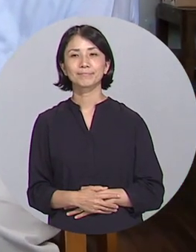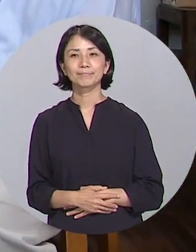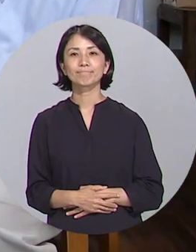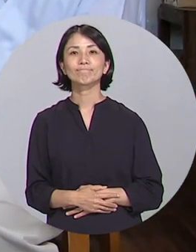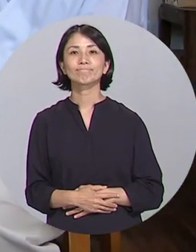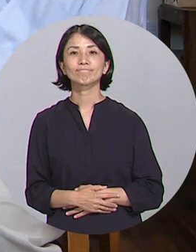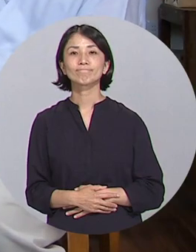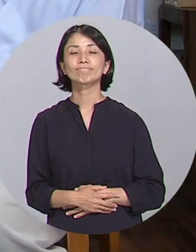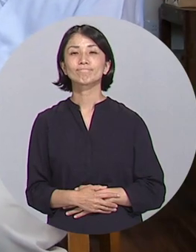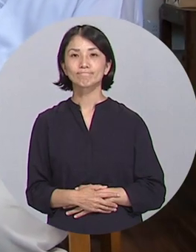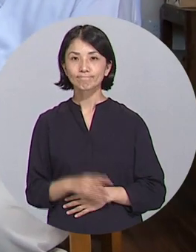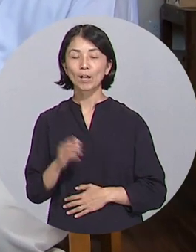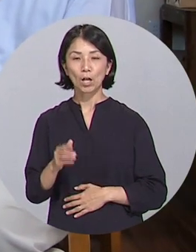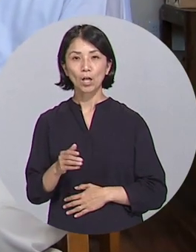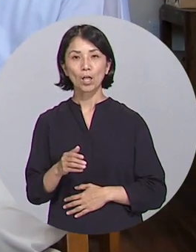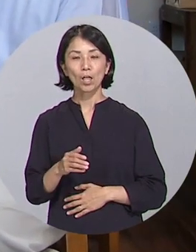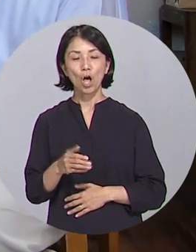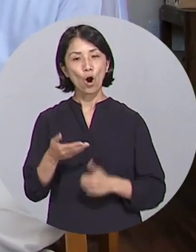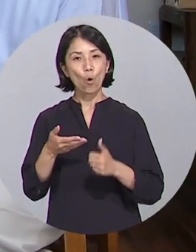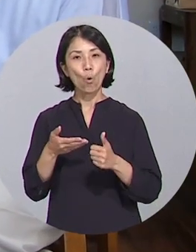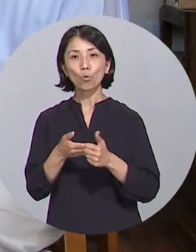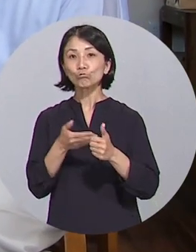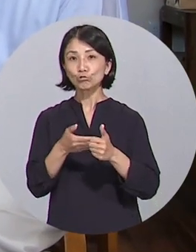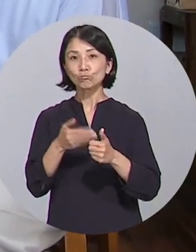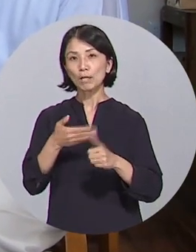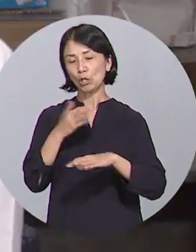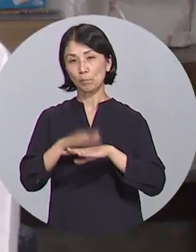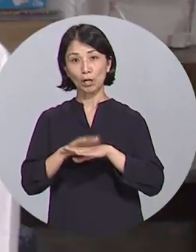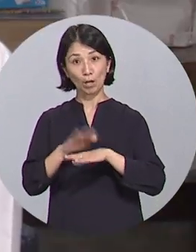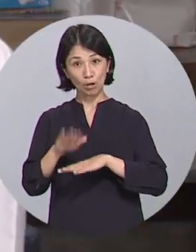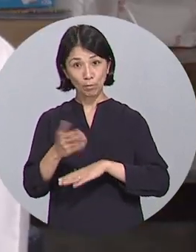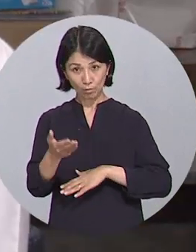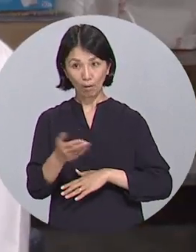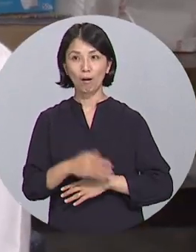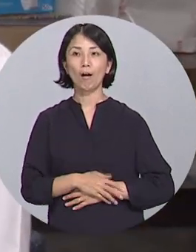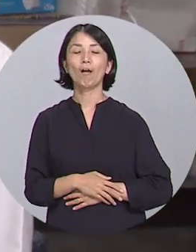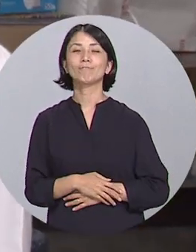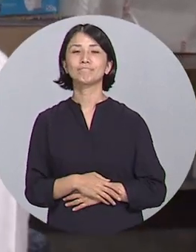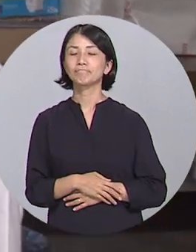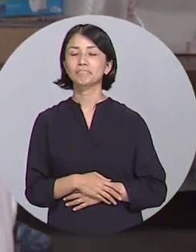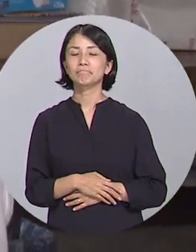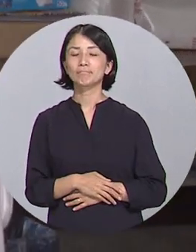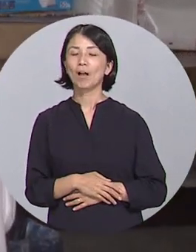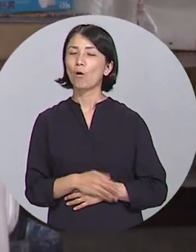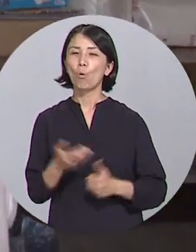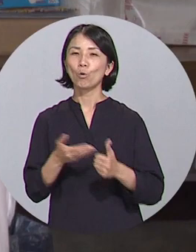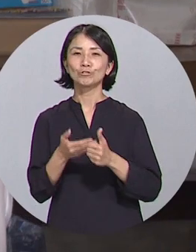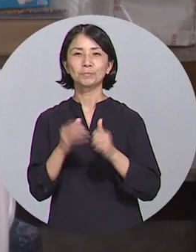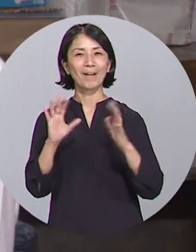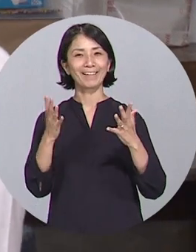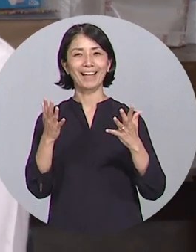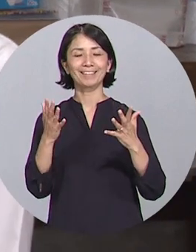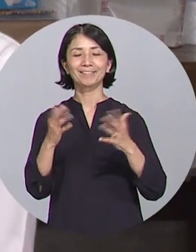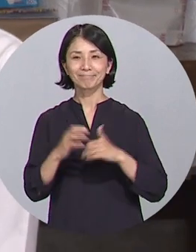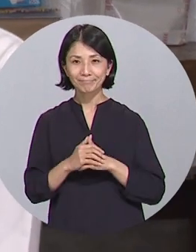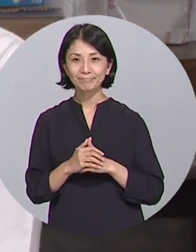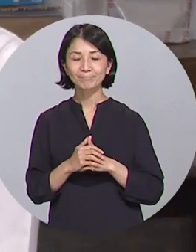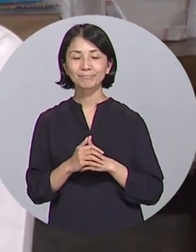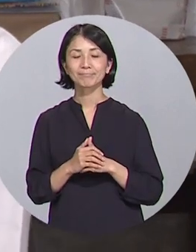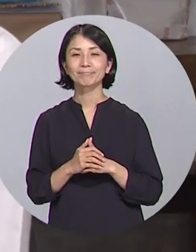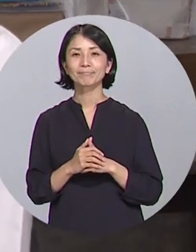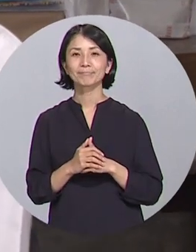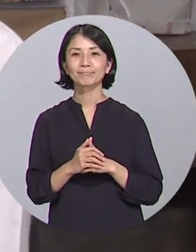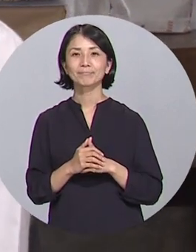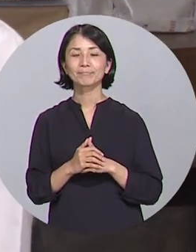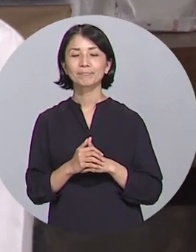田中さんのこの塩あんびんのおすすめの食べ方みたいなのってありますか。 はい、私としてはないです。 ない、 はい、っていうのは、